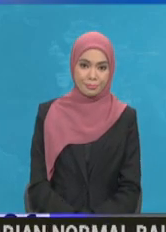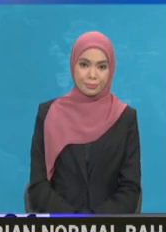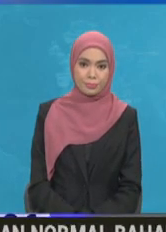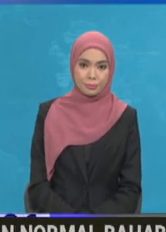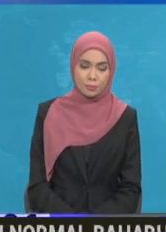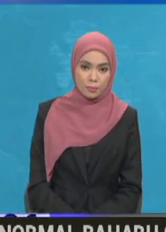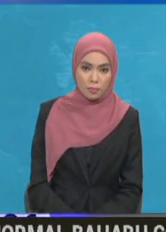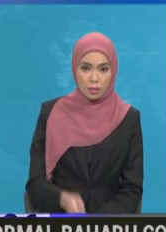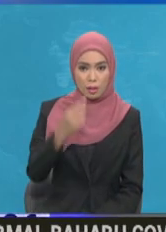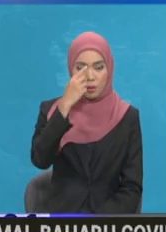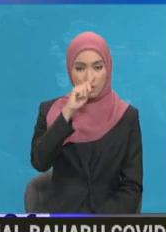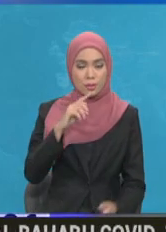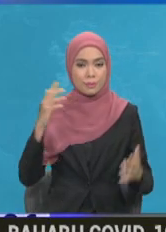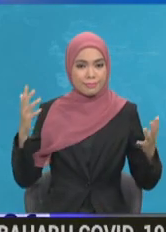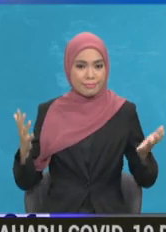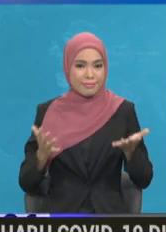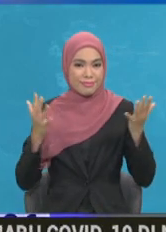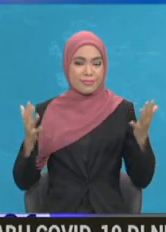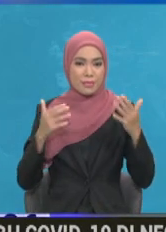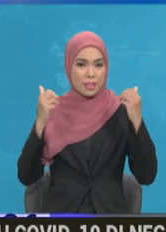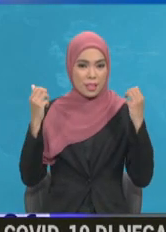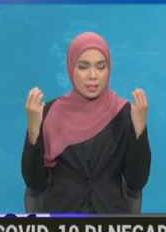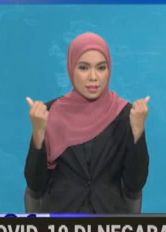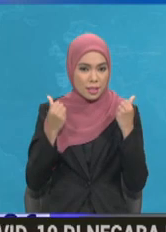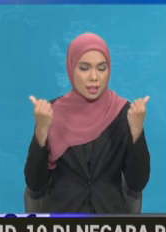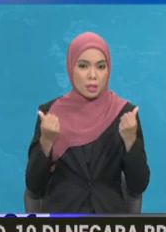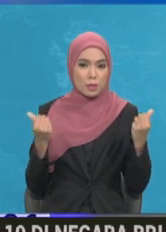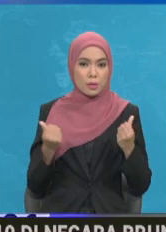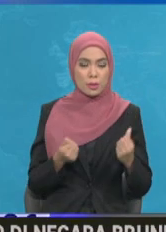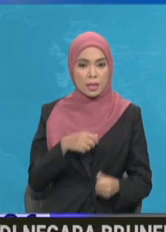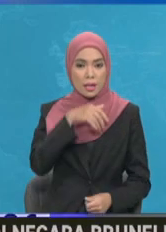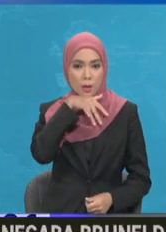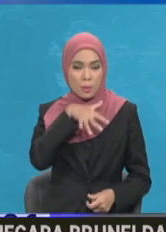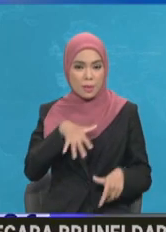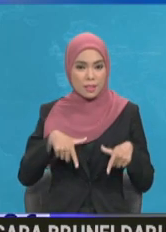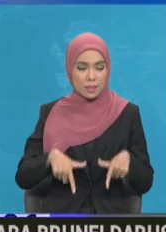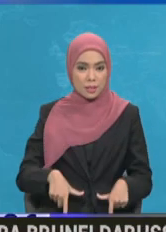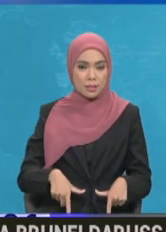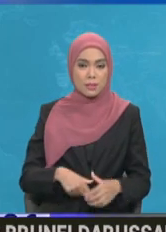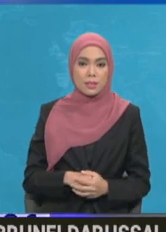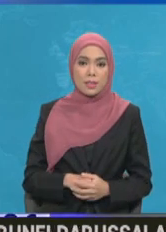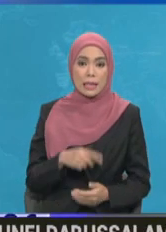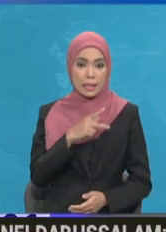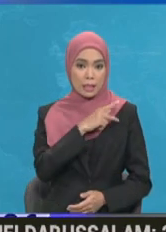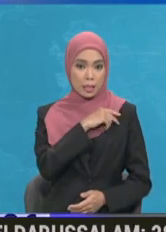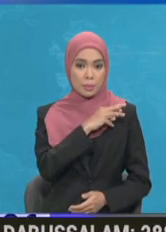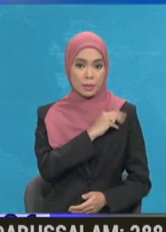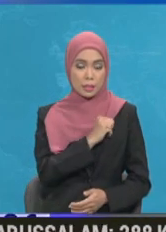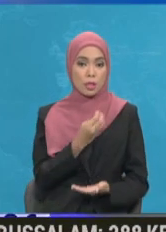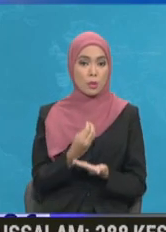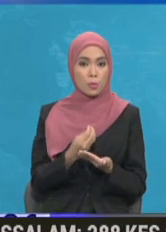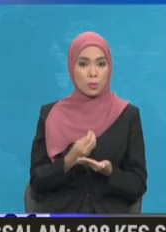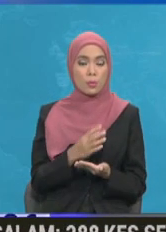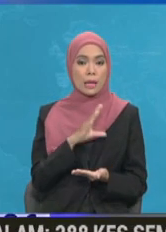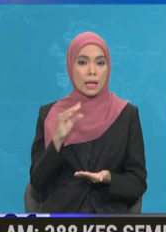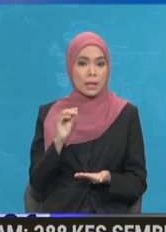bagi menyemarakkan lagi sambutan maulid Nabi Muhammad Shallallahu Alaihi Wasallam kementerian keuangan dan ekonomi serta